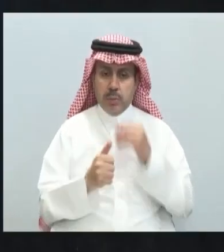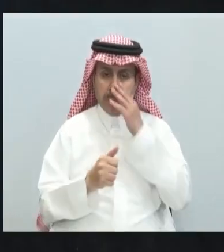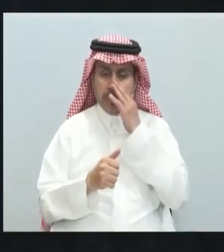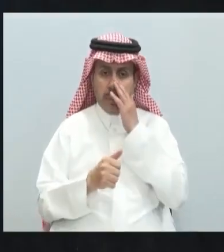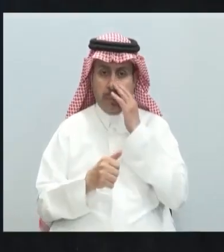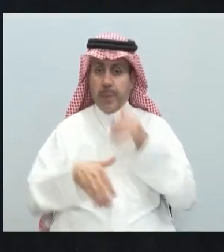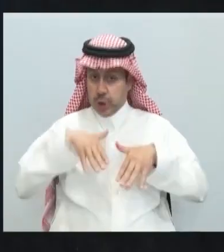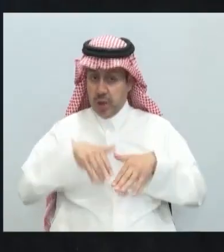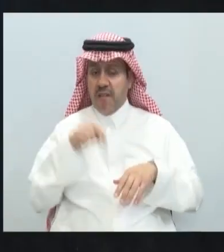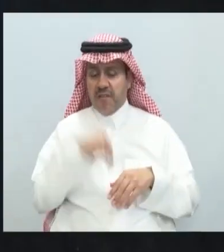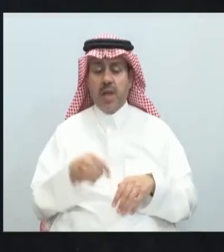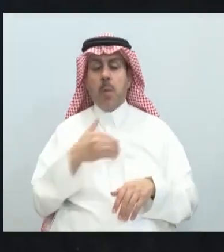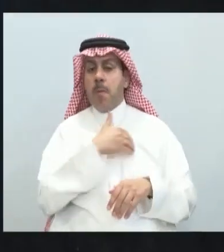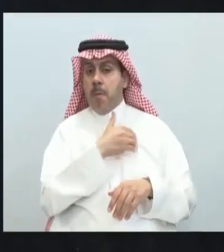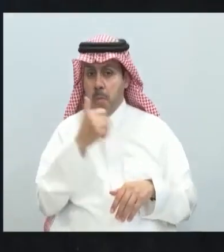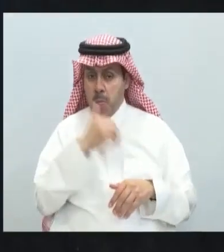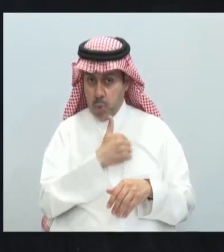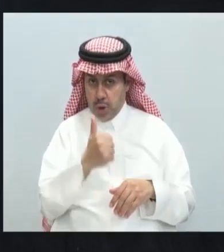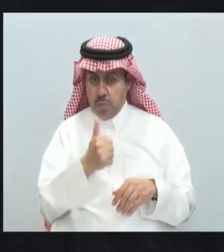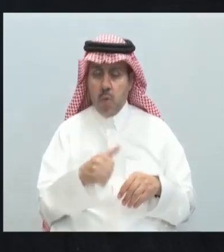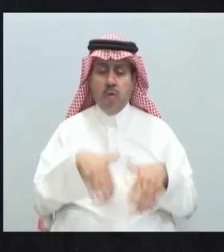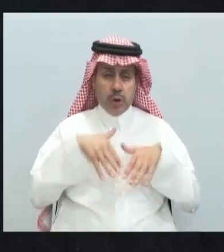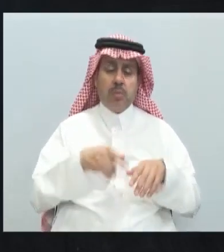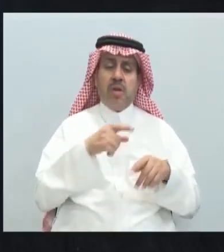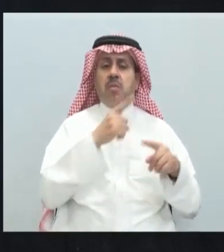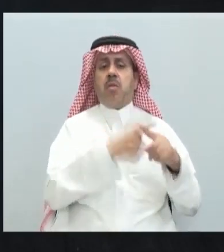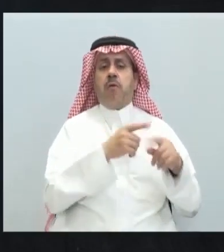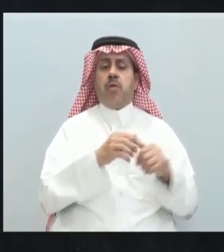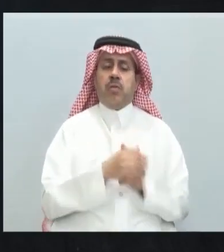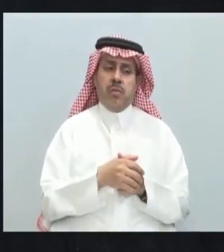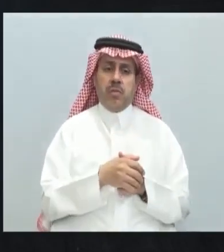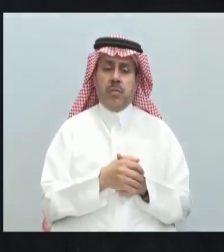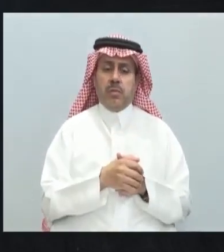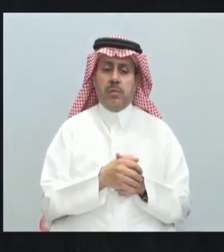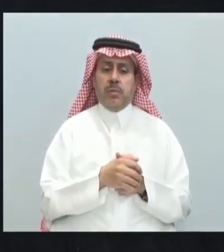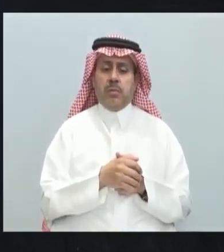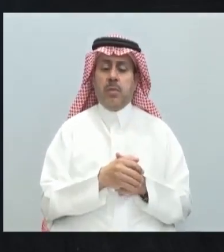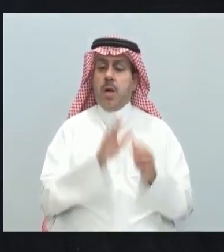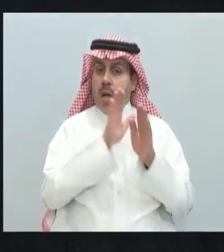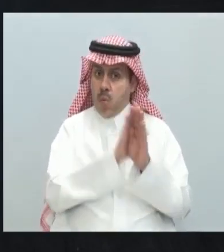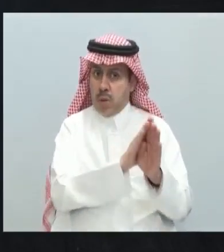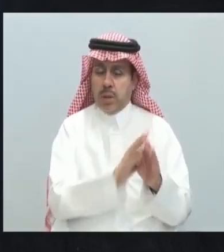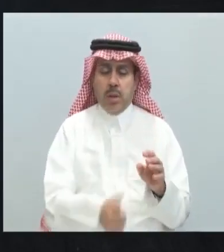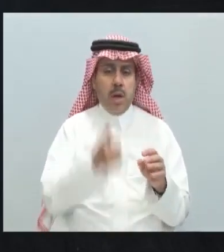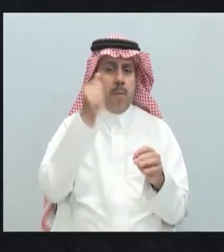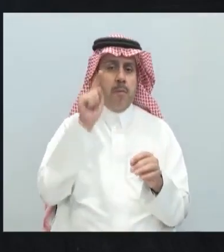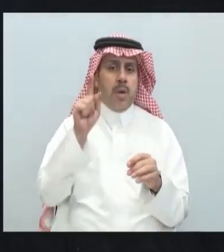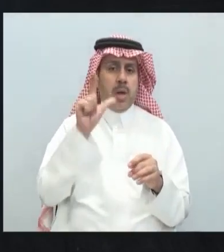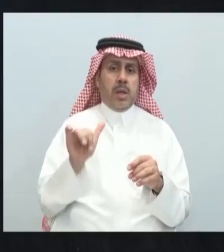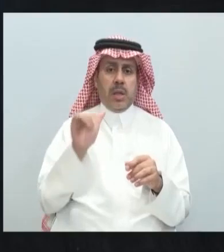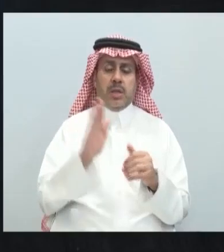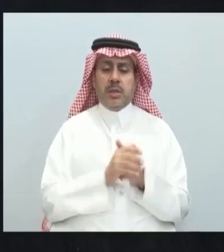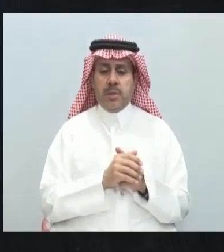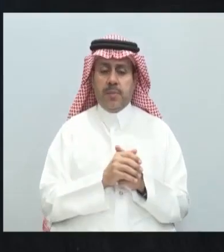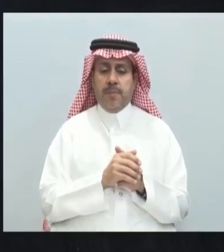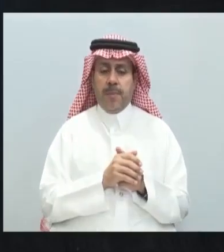كما اخبر الله جل وعلا منهم الصالحون ومنهم دون ذلك لكن المقصود اعوان ابليس واعوان الشيطان